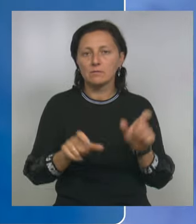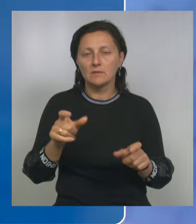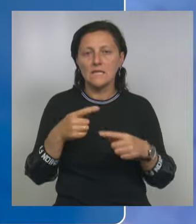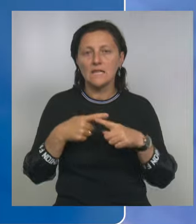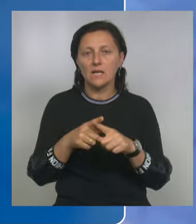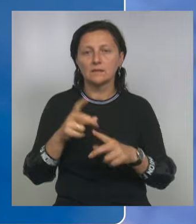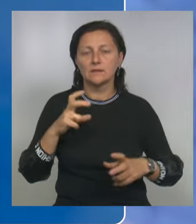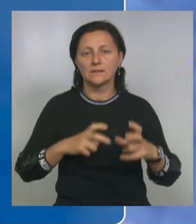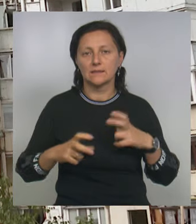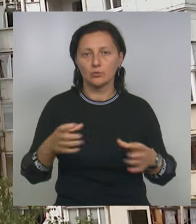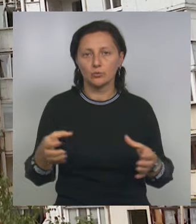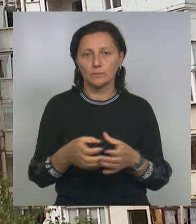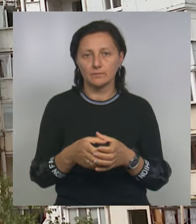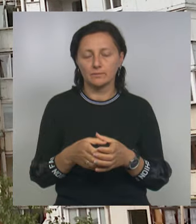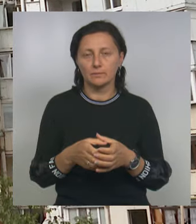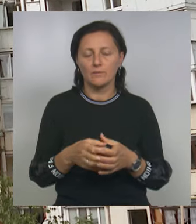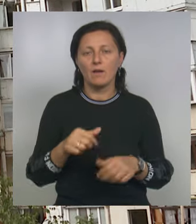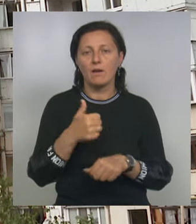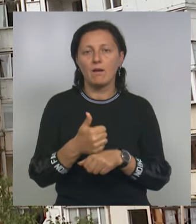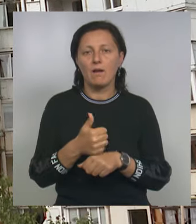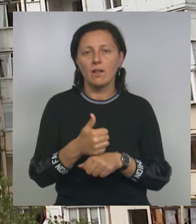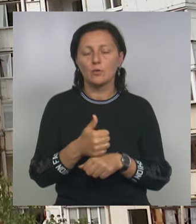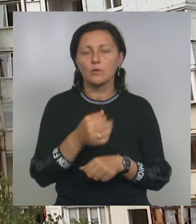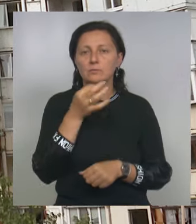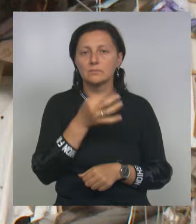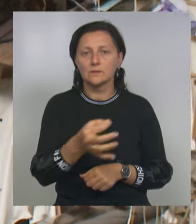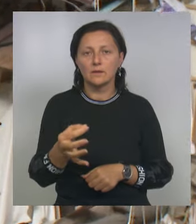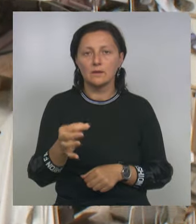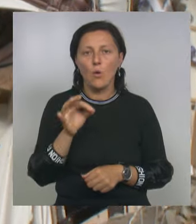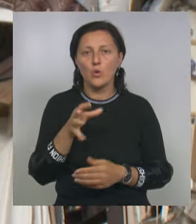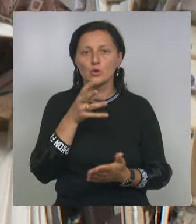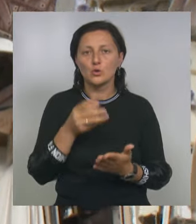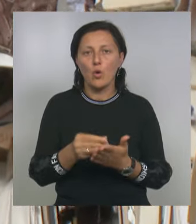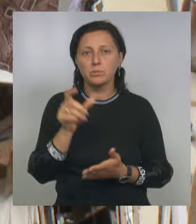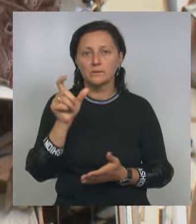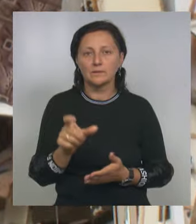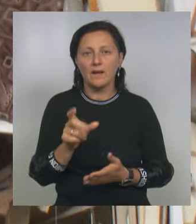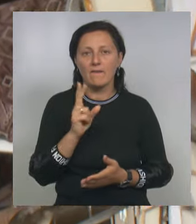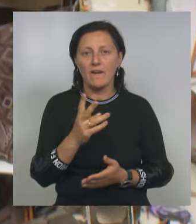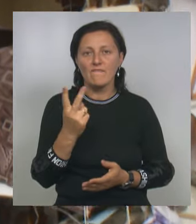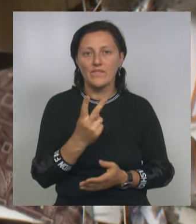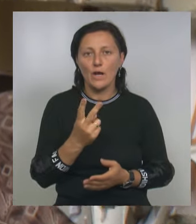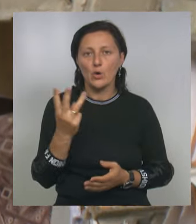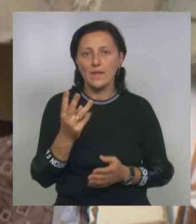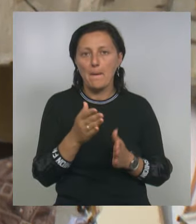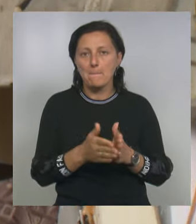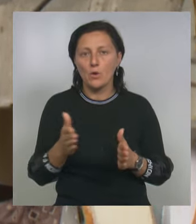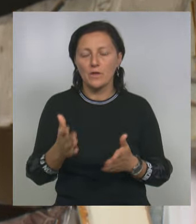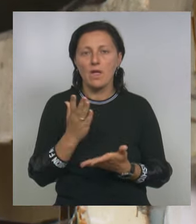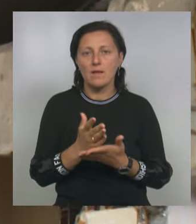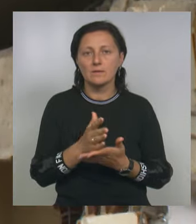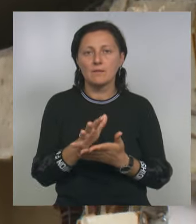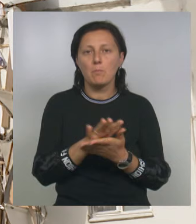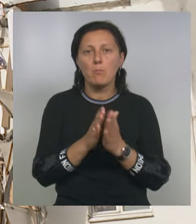технологического университета. Вячеслав Гладков отметил, от собственников квартир во втором и третьем подъездах есть запрос на